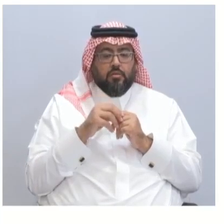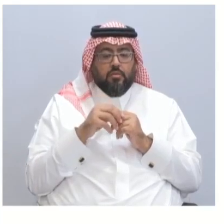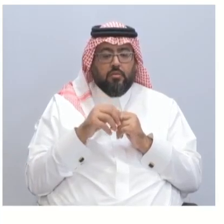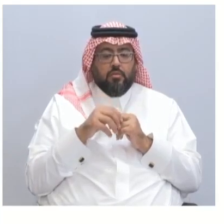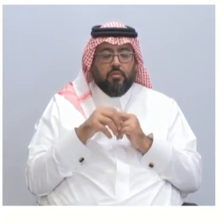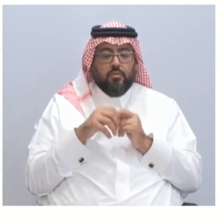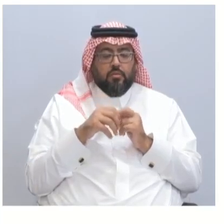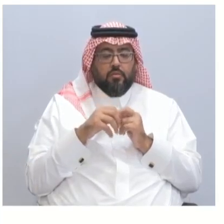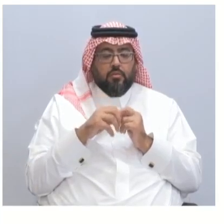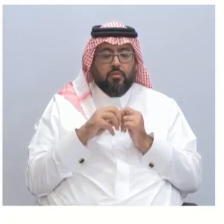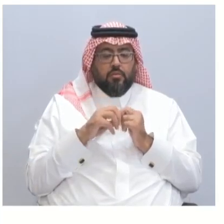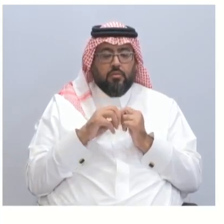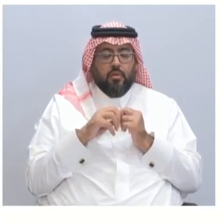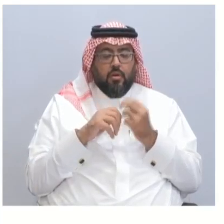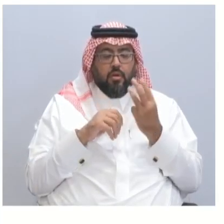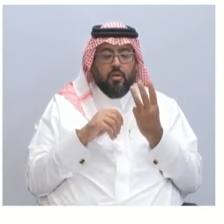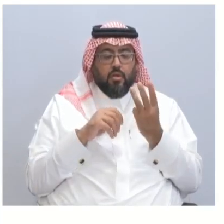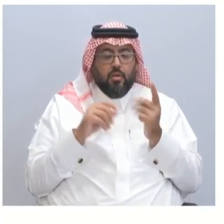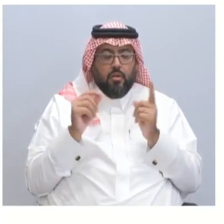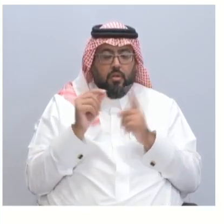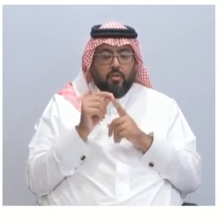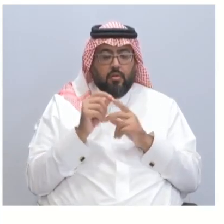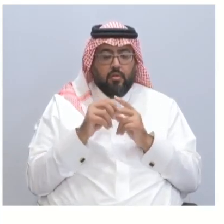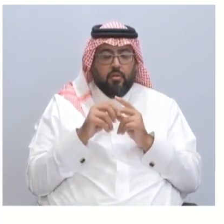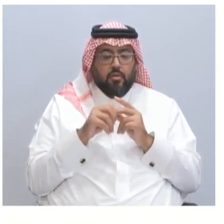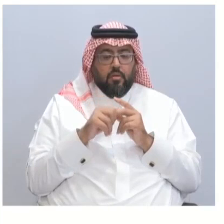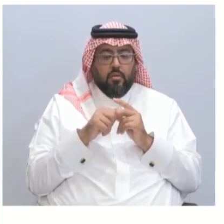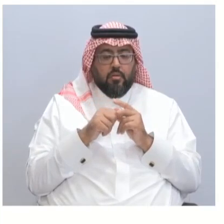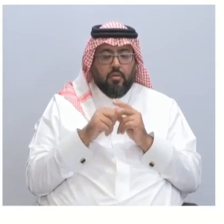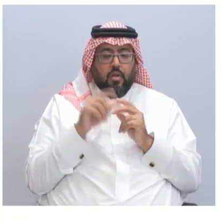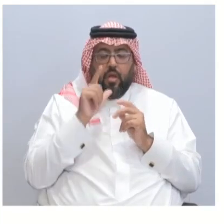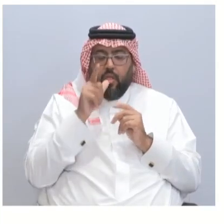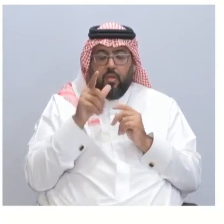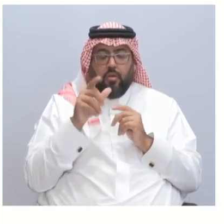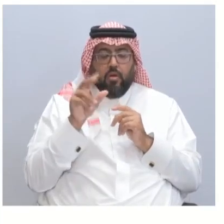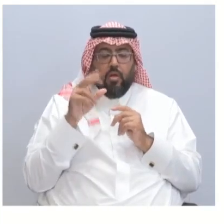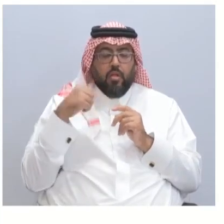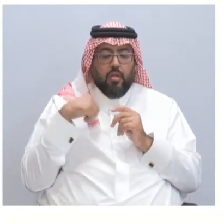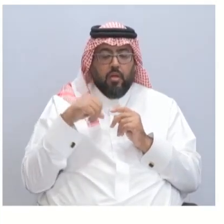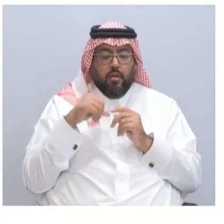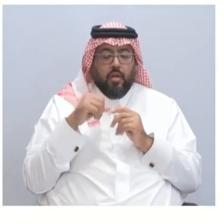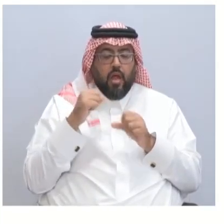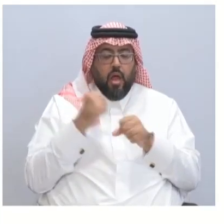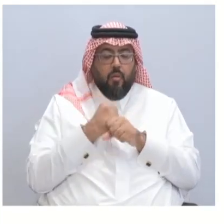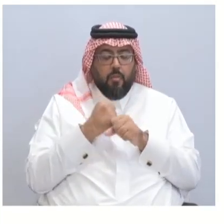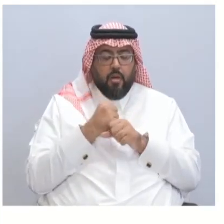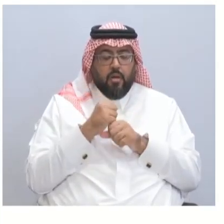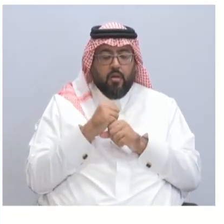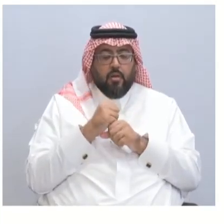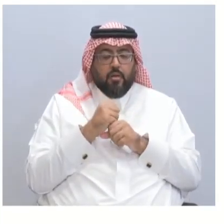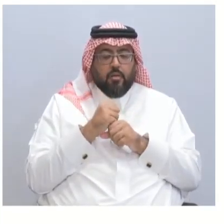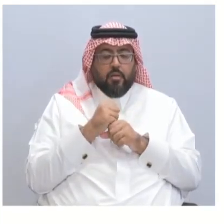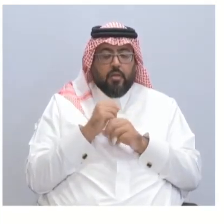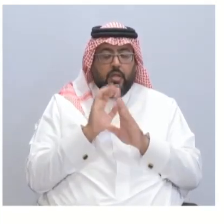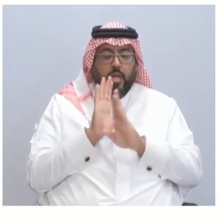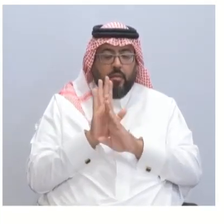التعاون ثلاثه من الاهداف ان يذكر الطالب العوامل التي